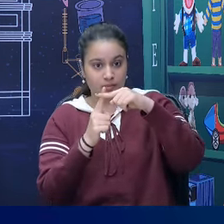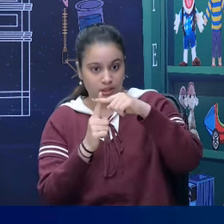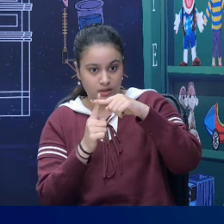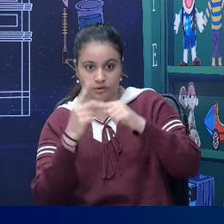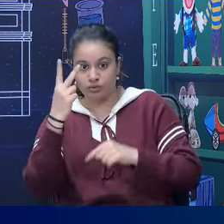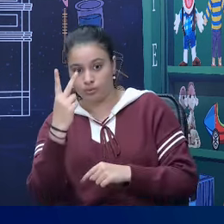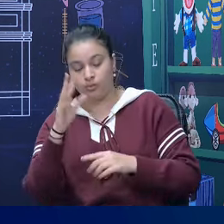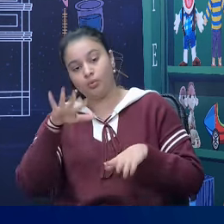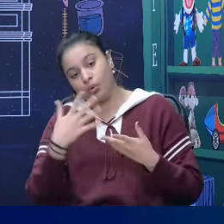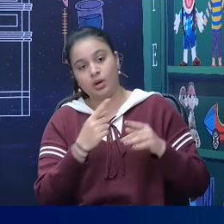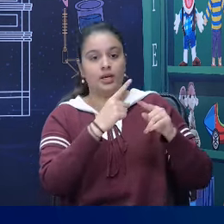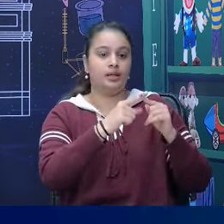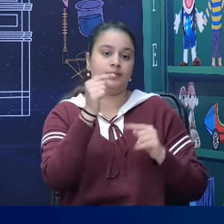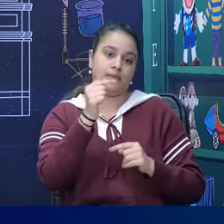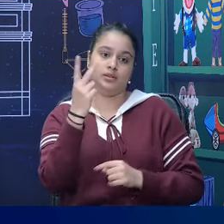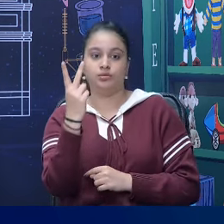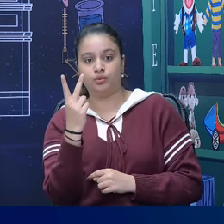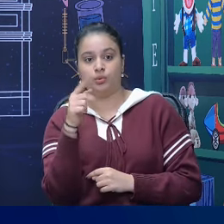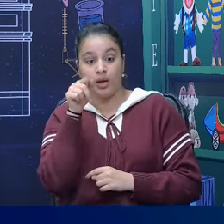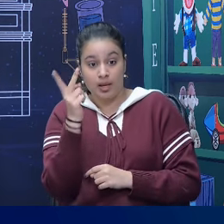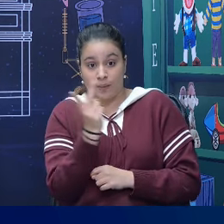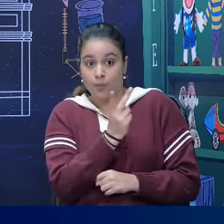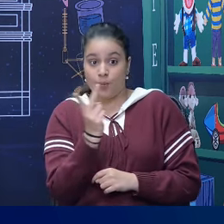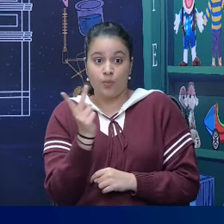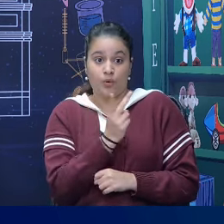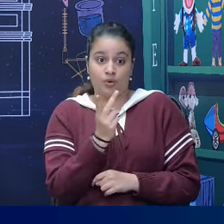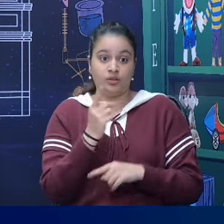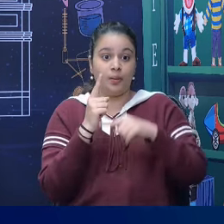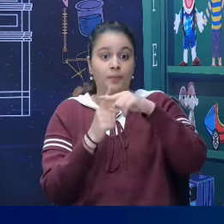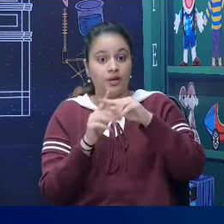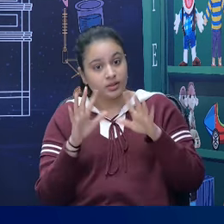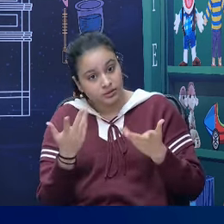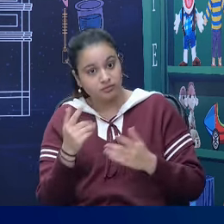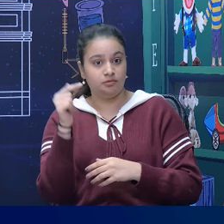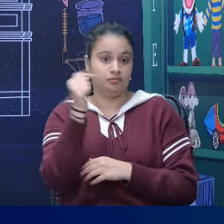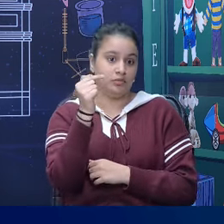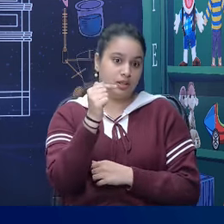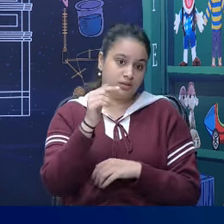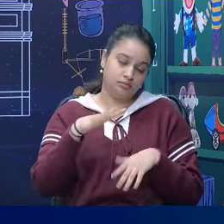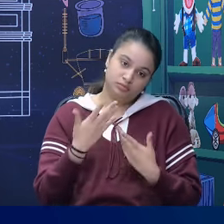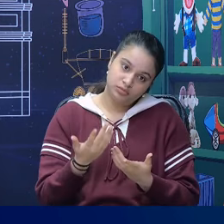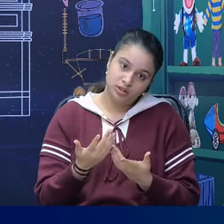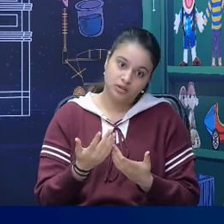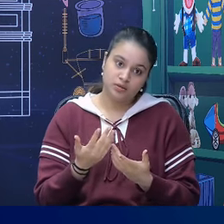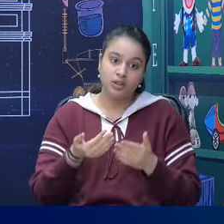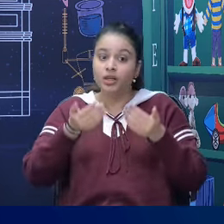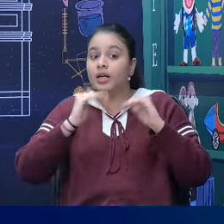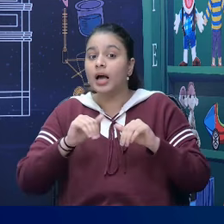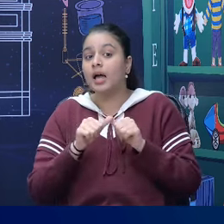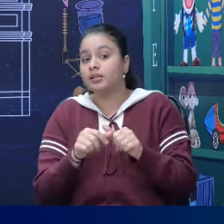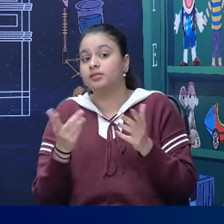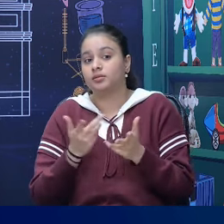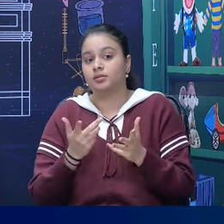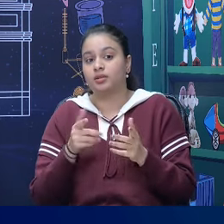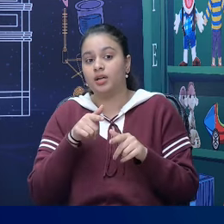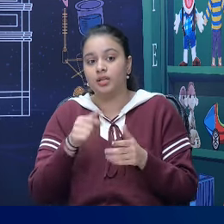x - 2 जी अगर इन दोनों को जमा करना है तो आप जमा कर सकते हैं घटा करना तो घटा कर सकते हैं क्या आएगा आप